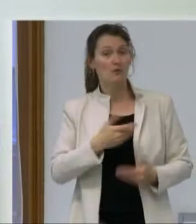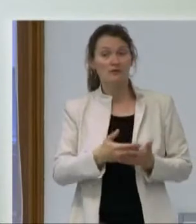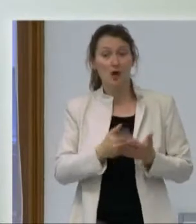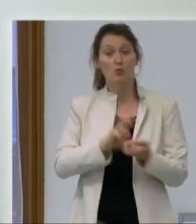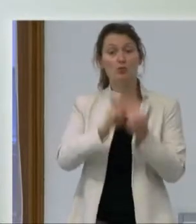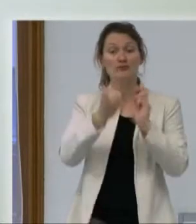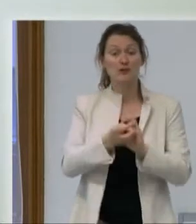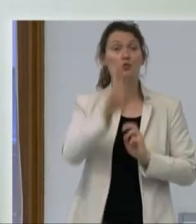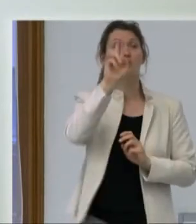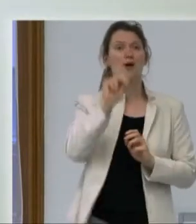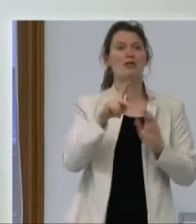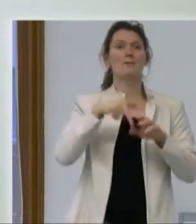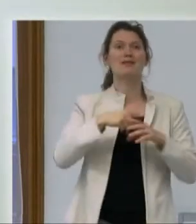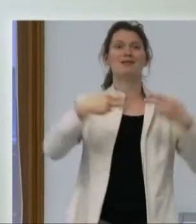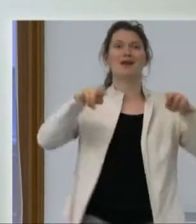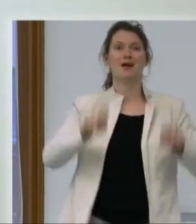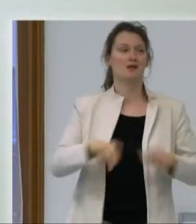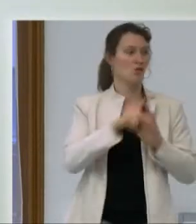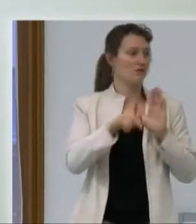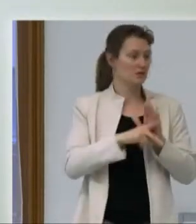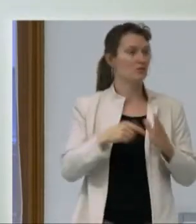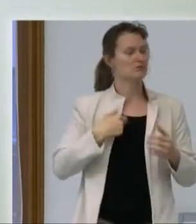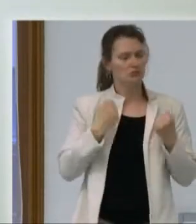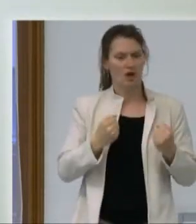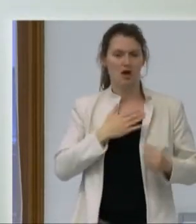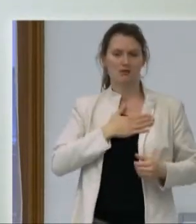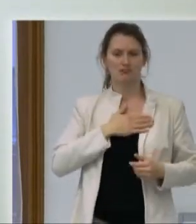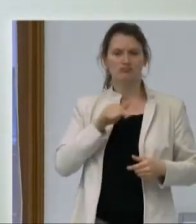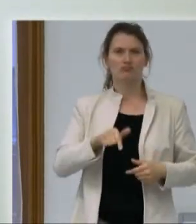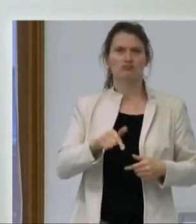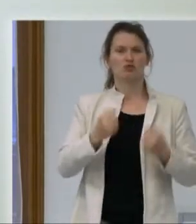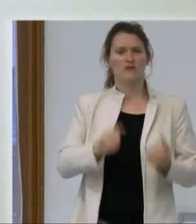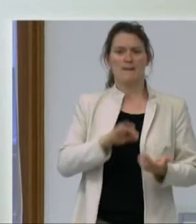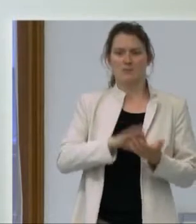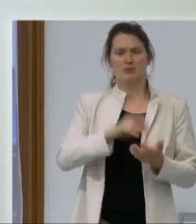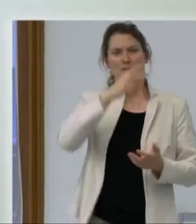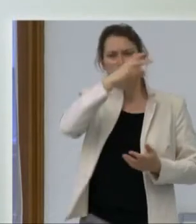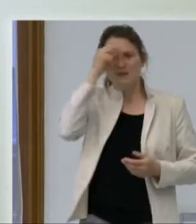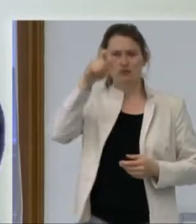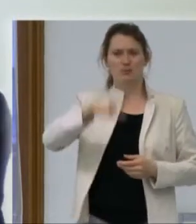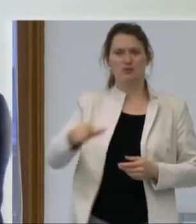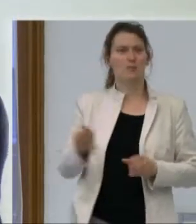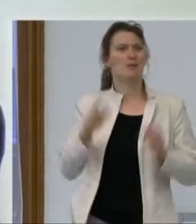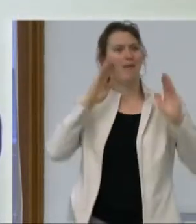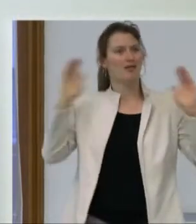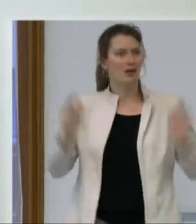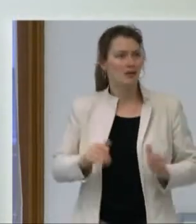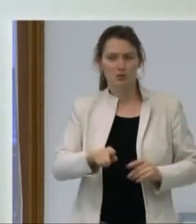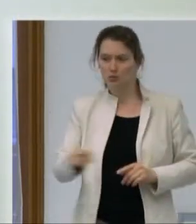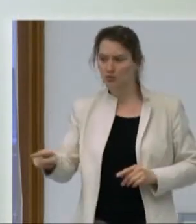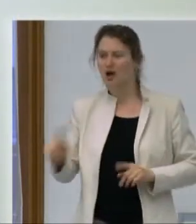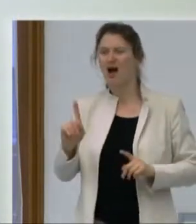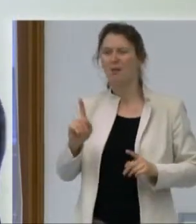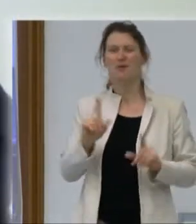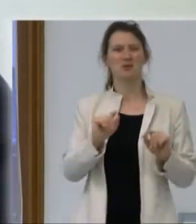der Umsetzung der UN-Behindertenrechtskonvention auch schon aus diesem Grund oft den Schwerpunkt auf die Menschen mit Beeinträchtigung. Aber letztendlich